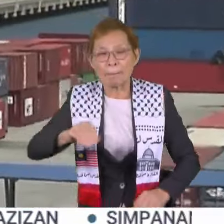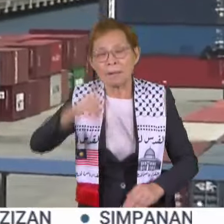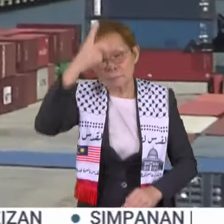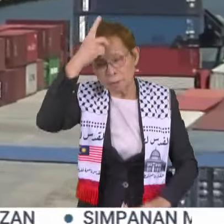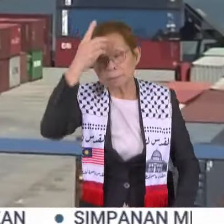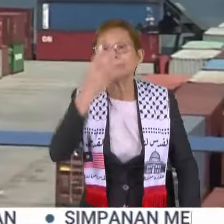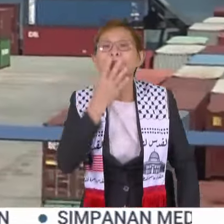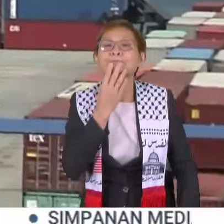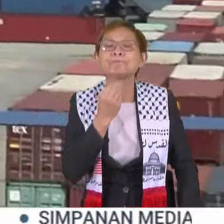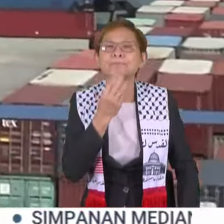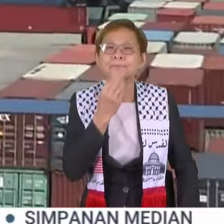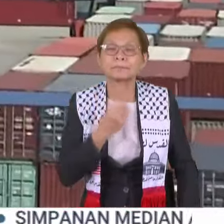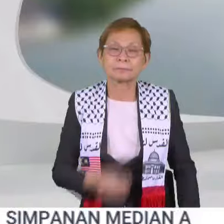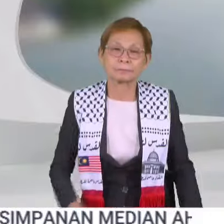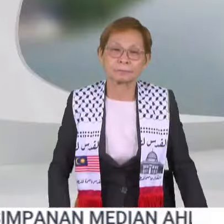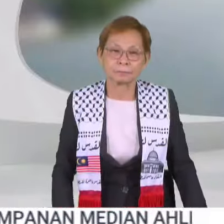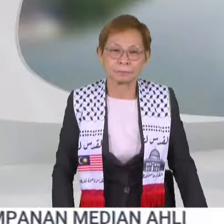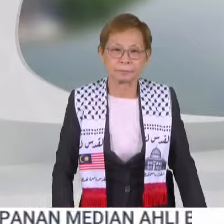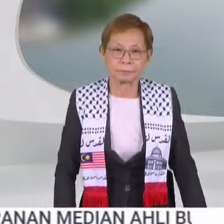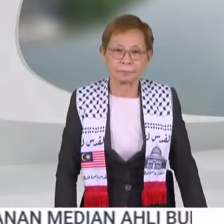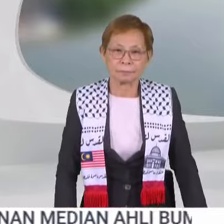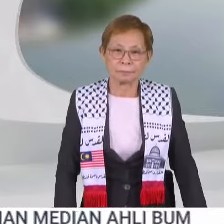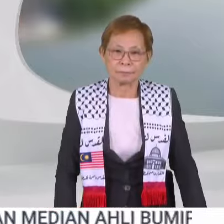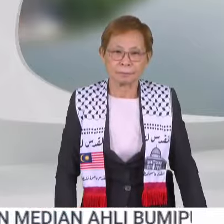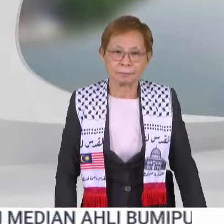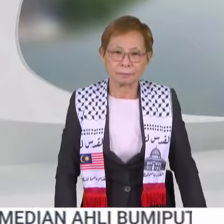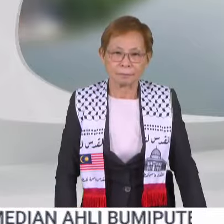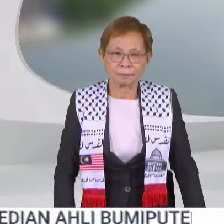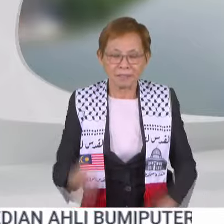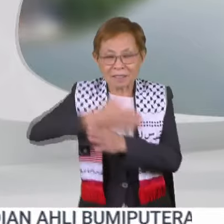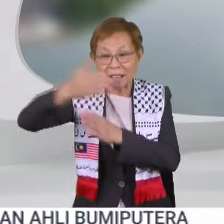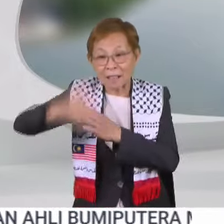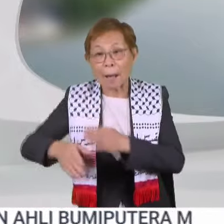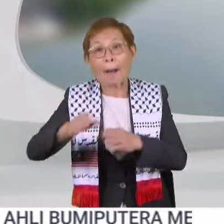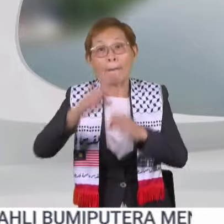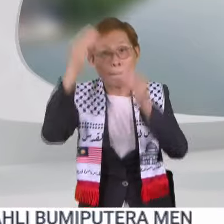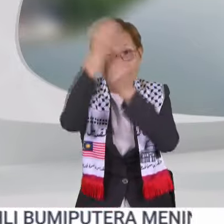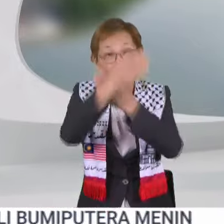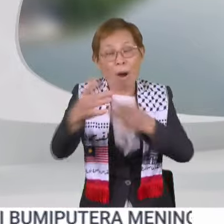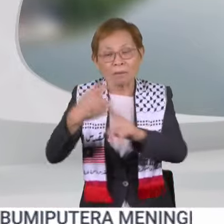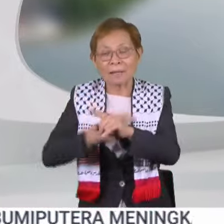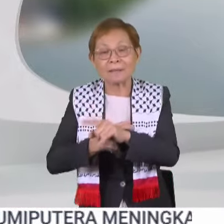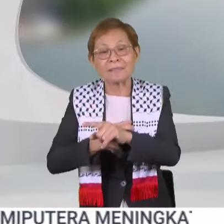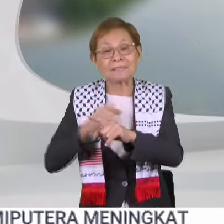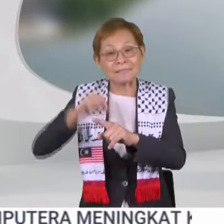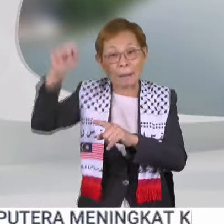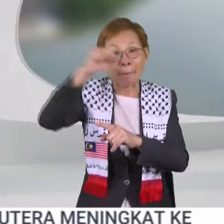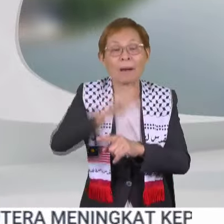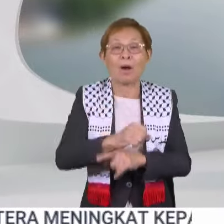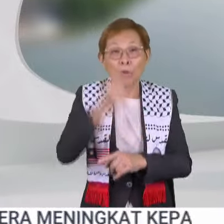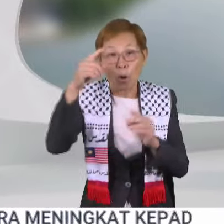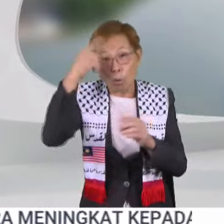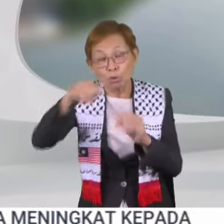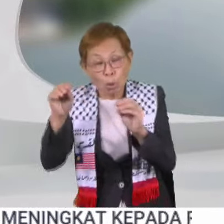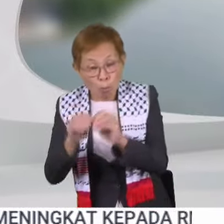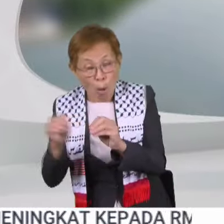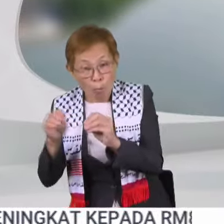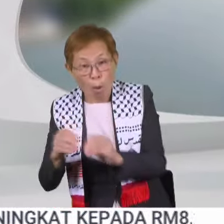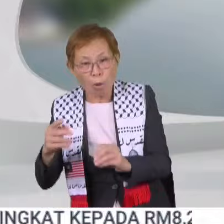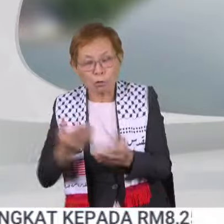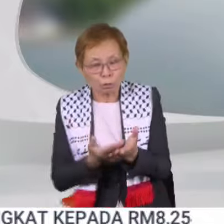Datuk Seri Anwar Ibrahim Sekian perkongsian dari Sabah untuk petang ini untuk lebih banyak perkembangan semasa